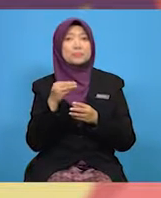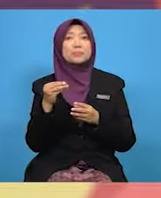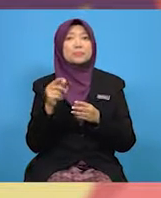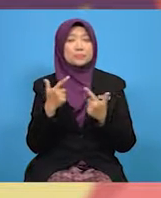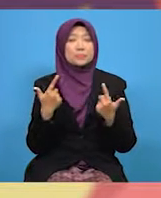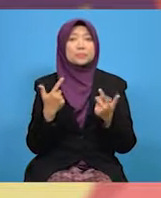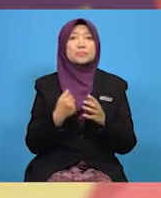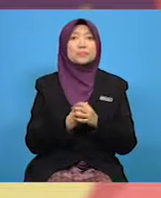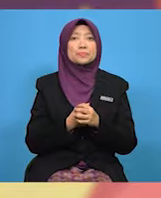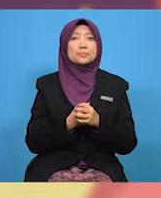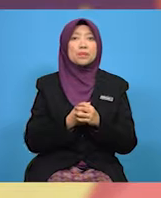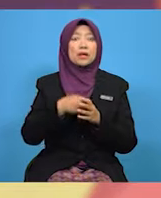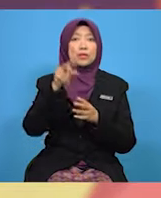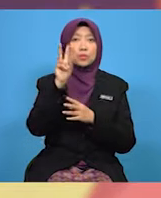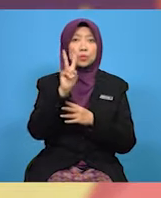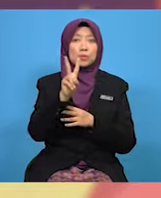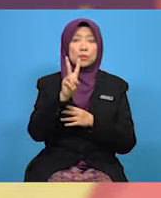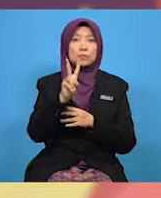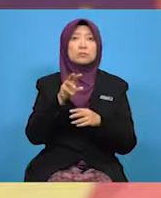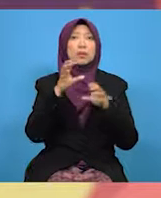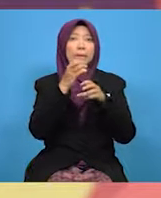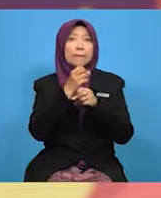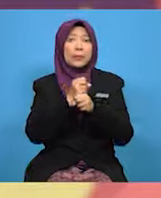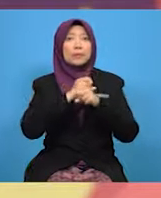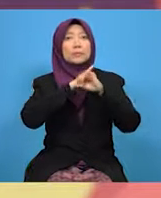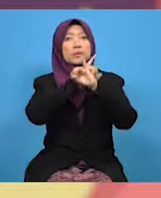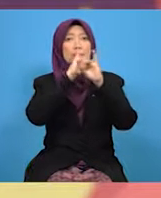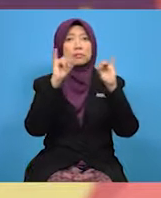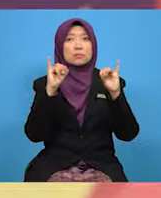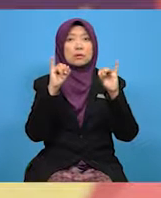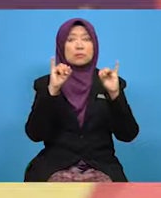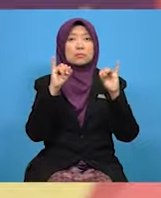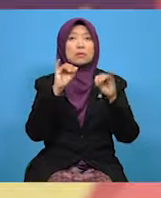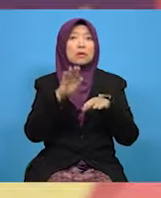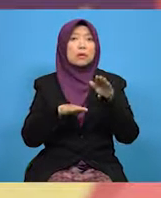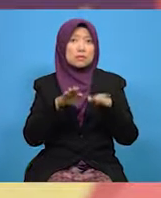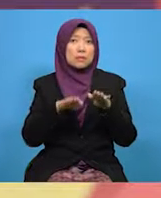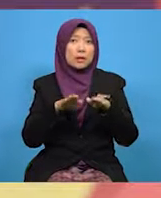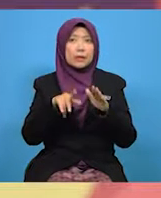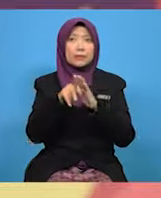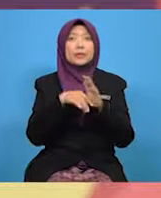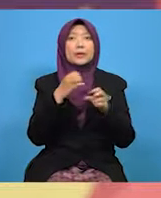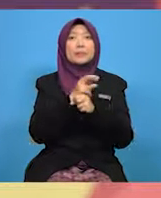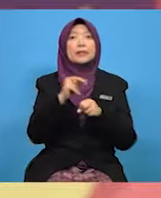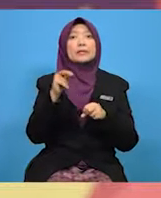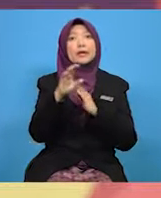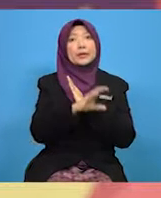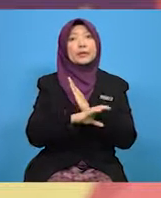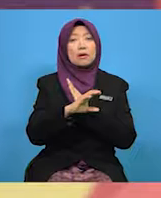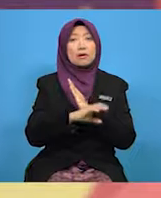yang kedua Anda sepatutnya dapat dan konsep keseimbangan pendapatan